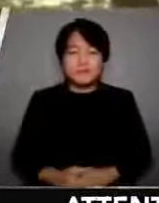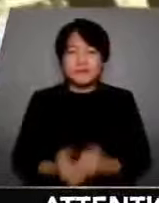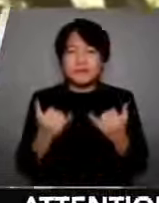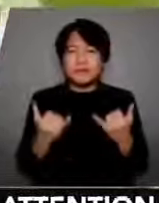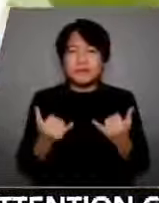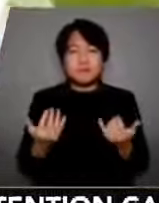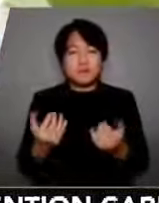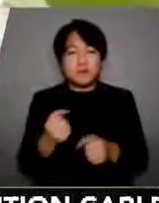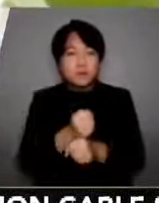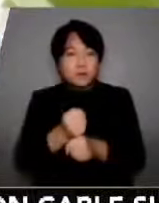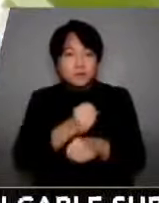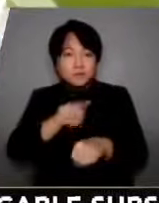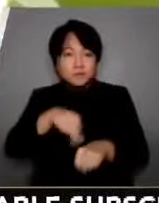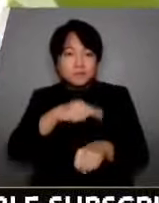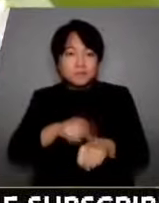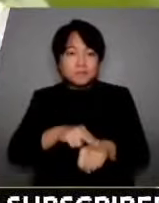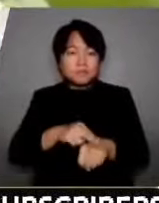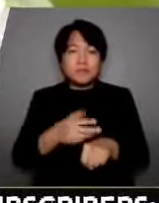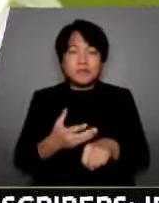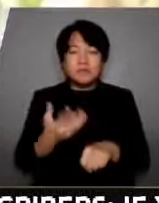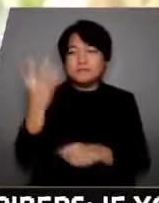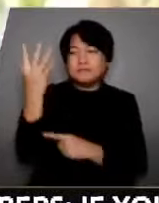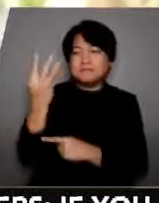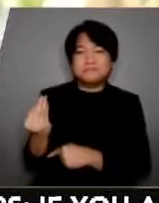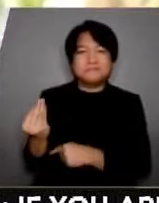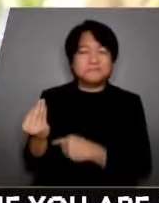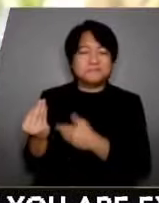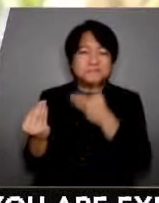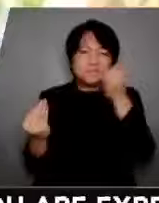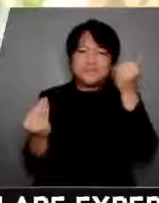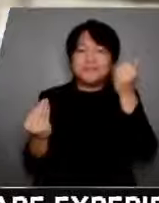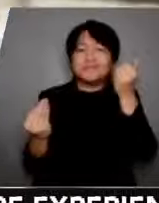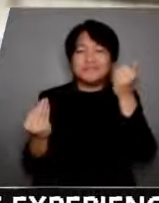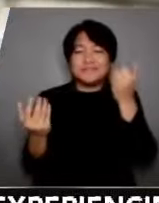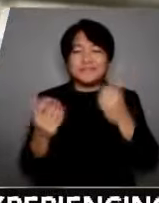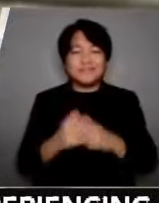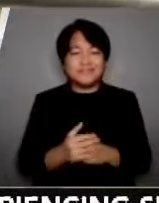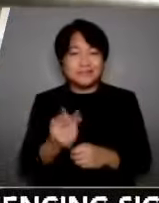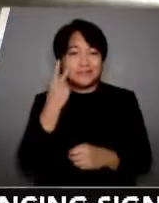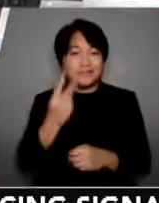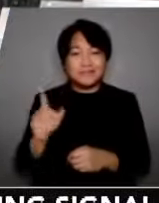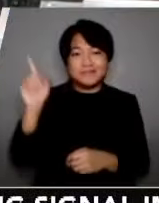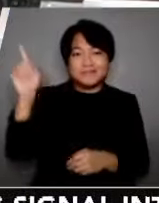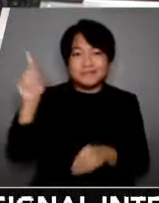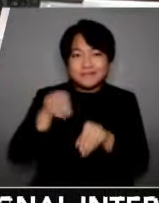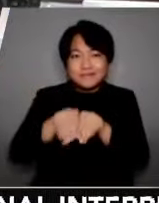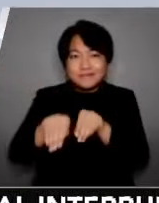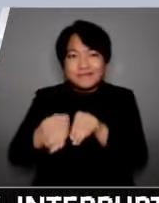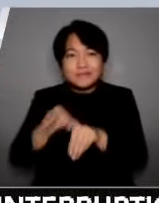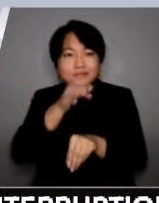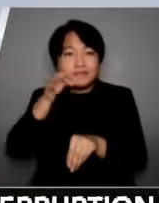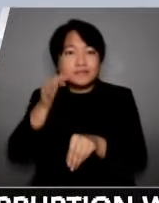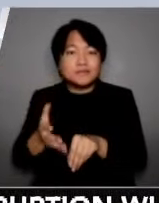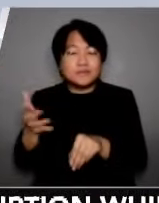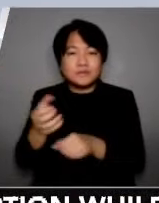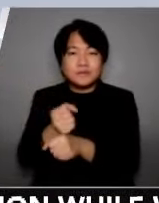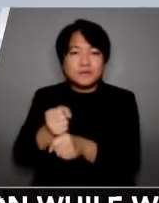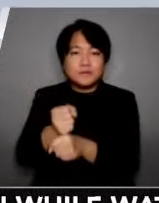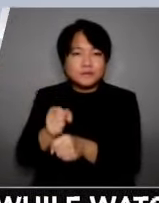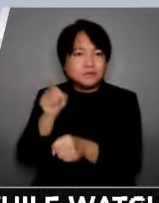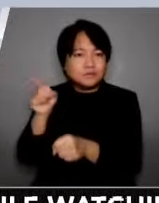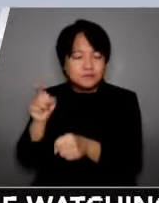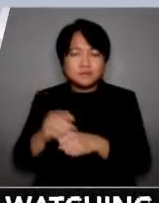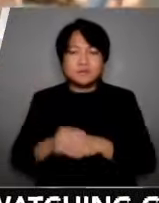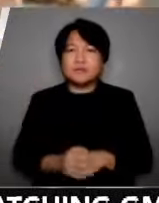ala eh, Batangas is the place to be. Narito ang ilang taniman ng kape. Sa talangan ng Provincial Agriculture Office doon, tumaas